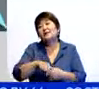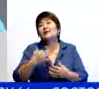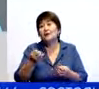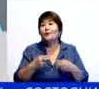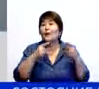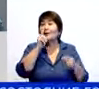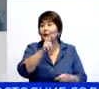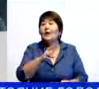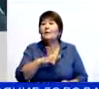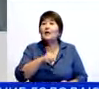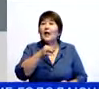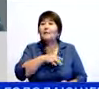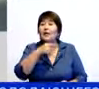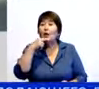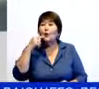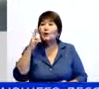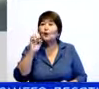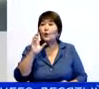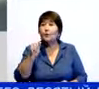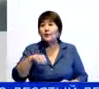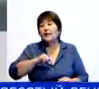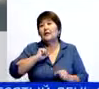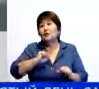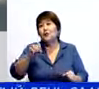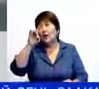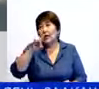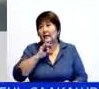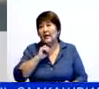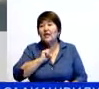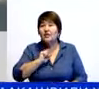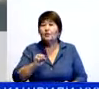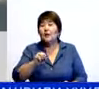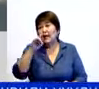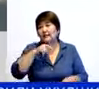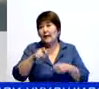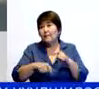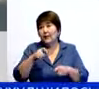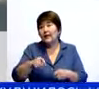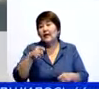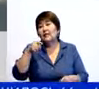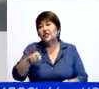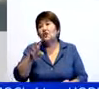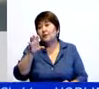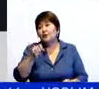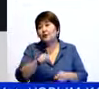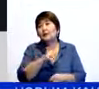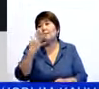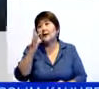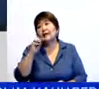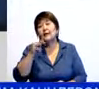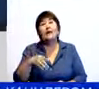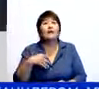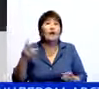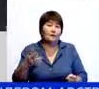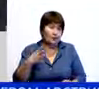туда. Была в Белоруссии, на Кубке Белоруссии. Вот. Вообще я чемпионка Казахстана, чемпионка и призерка Казахстана. Беги на 1500 метров, 5 километров. Ну,